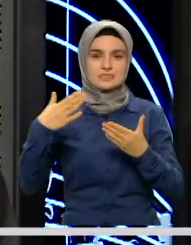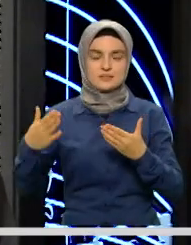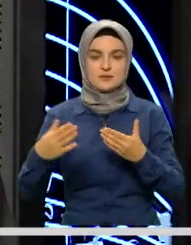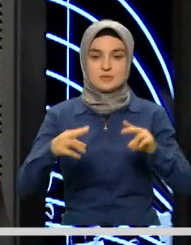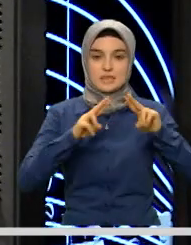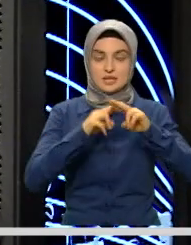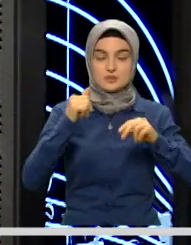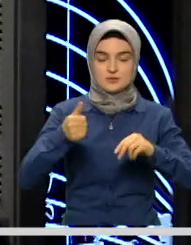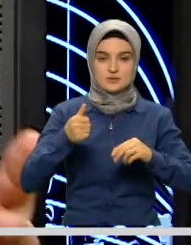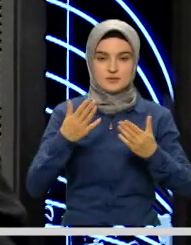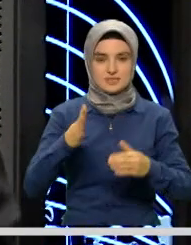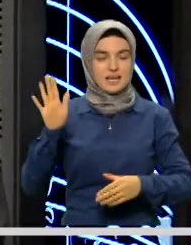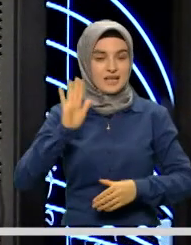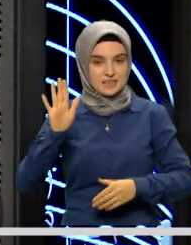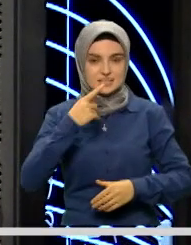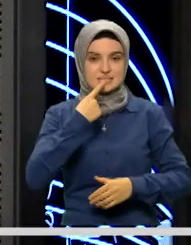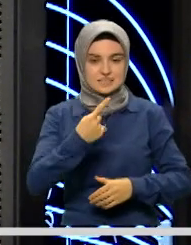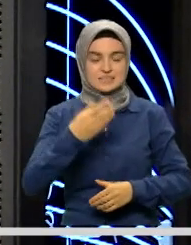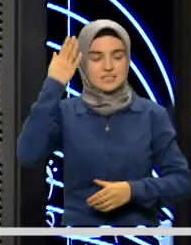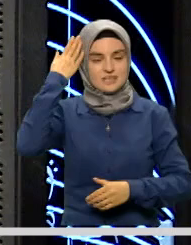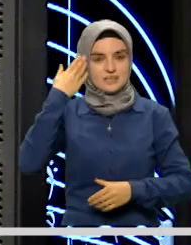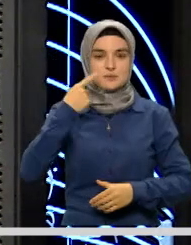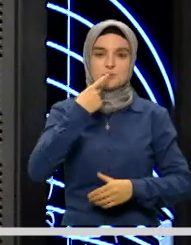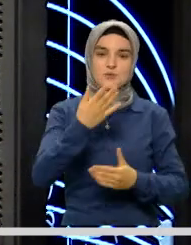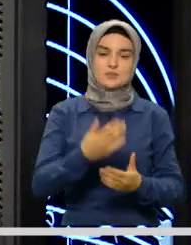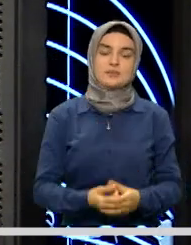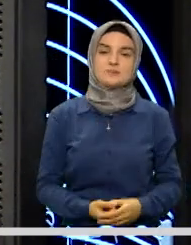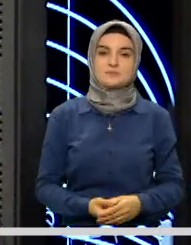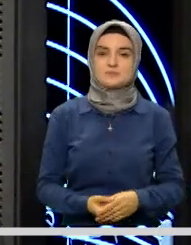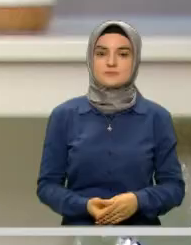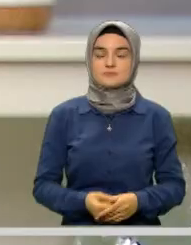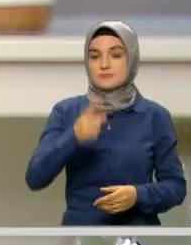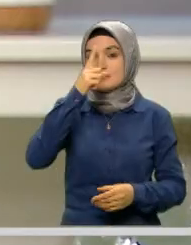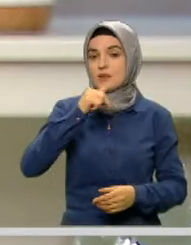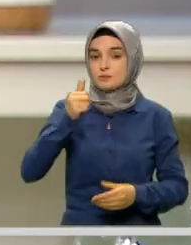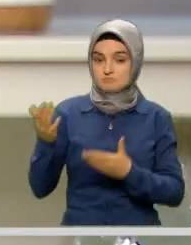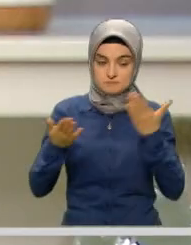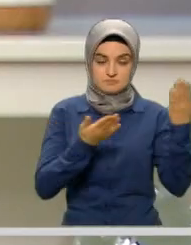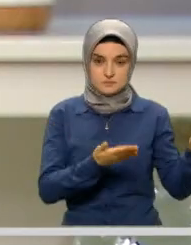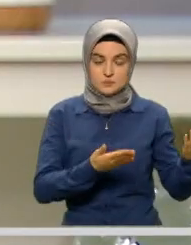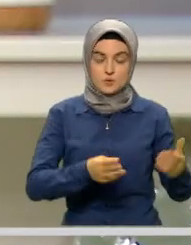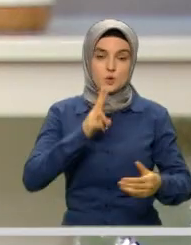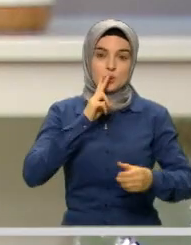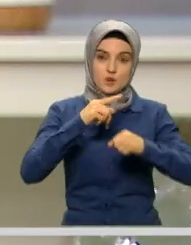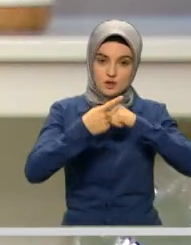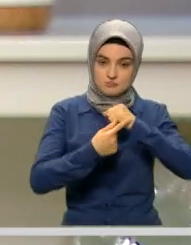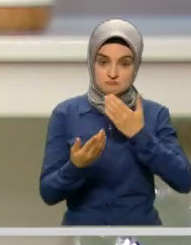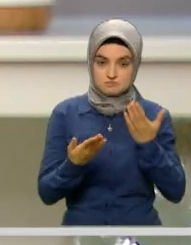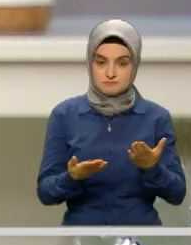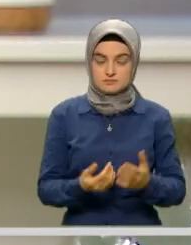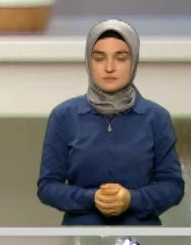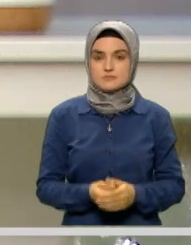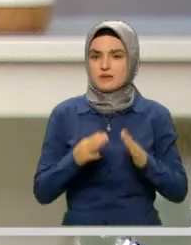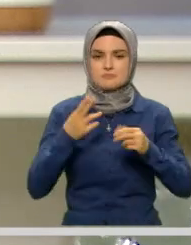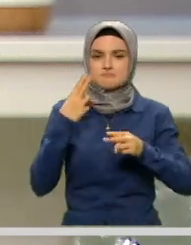gününde inşallah elveda diyerek izleyicilerimize sesleneceğiz. Evet. İlk gün ağırladık sizi, son haftaya da geldik neredeyse değil mi? Nasıl